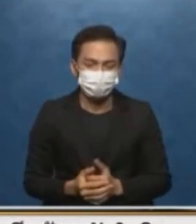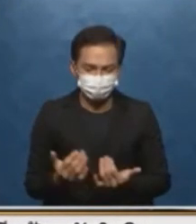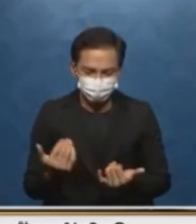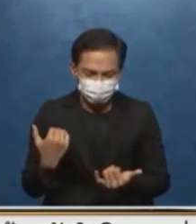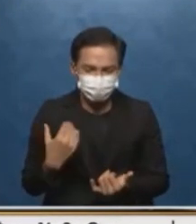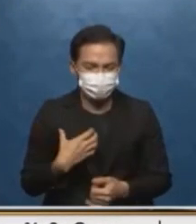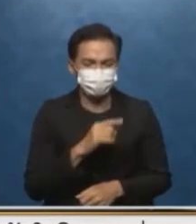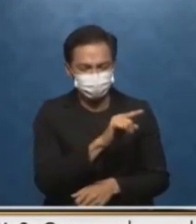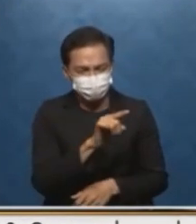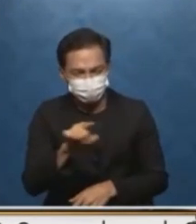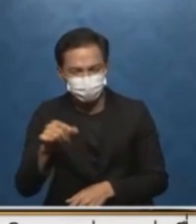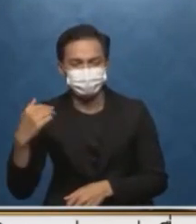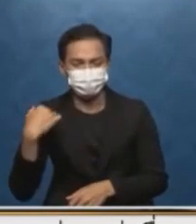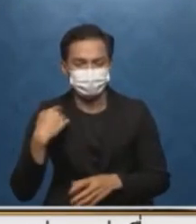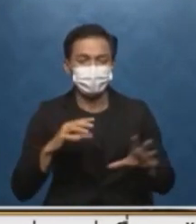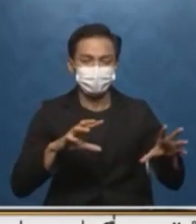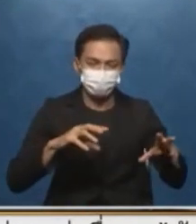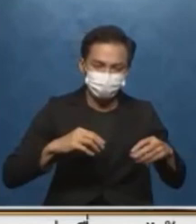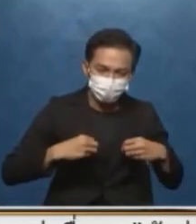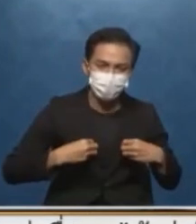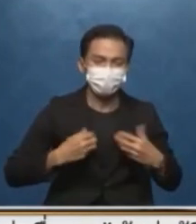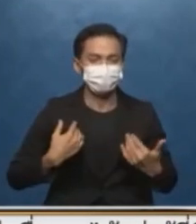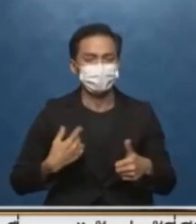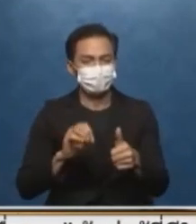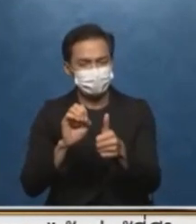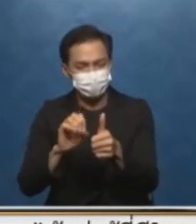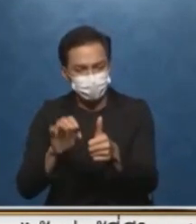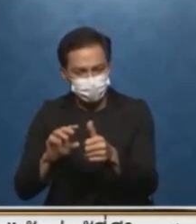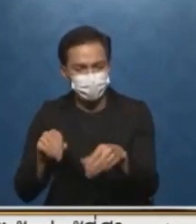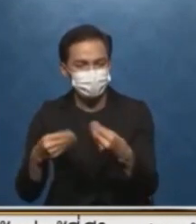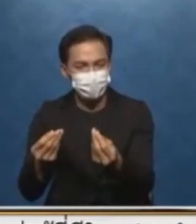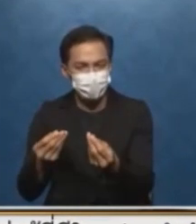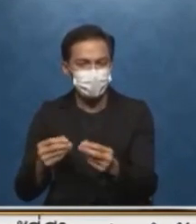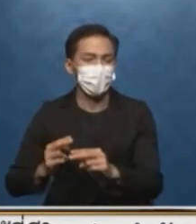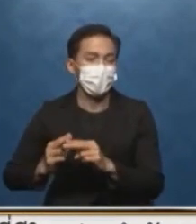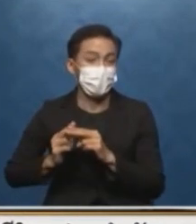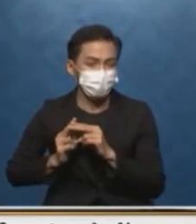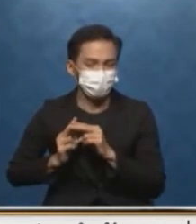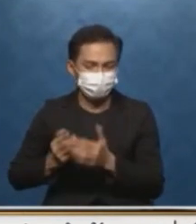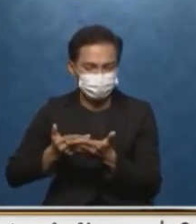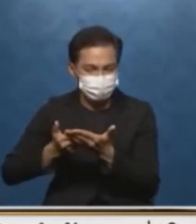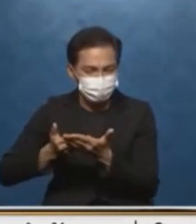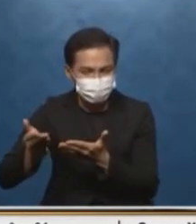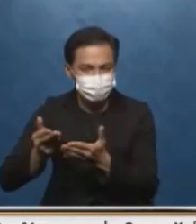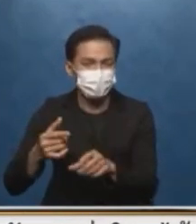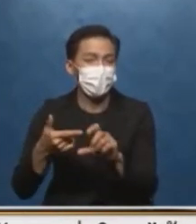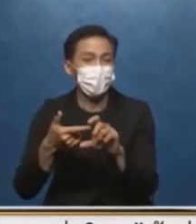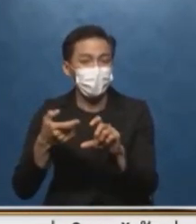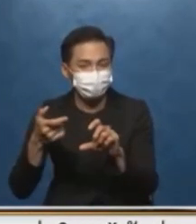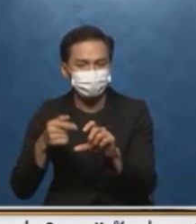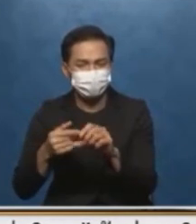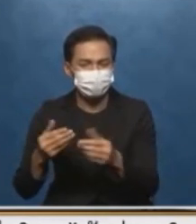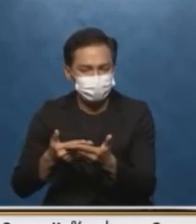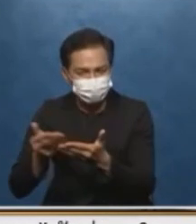ะเห็นชอบแล้วก็แนะนำให้รัฐบาลเปิดทางให้เอกชนกระจายวัคซีนเพื่อความรวดเร็วแล้วก็มี